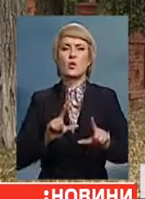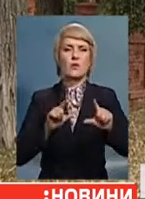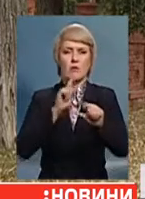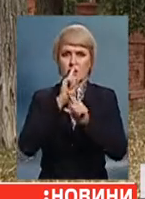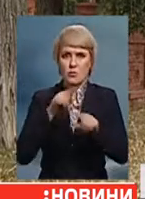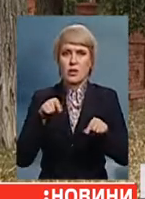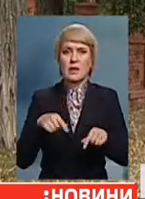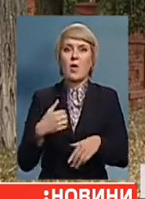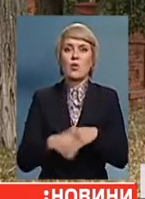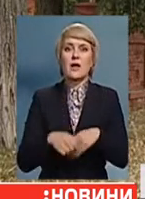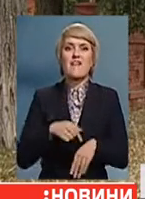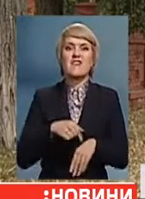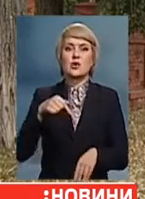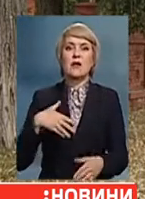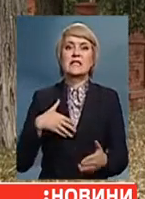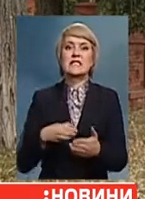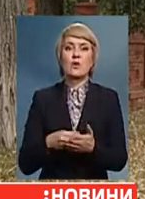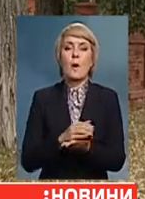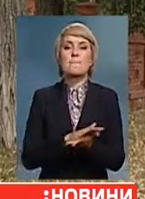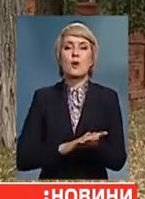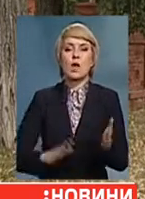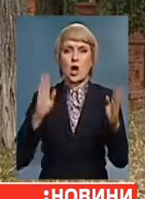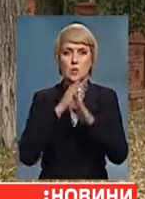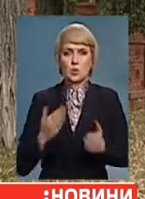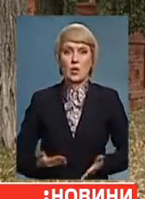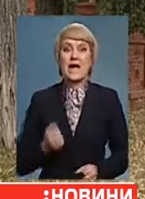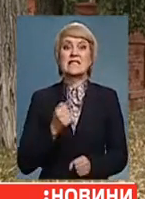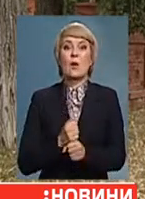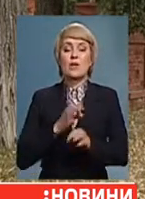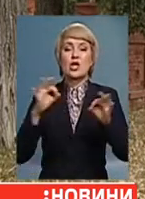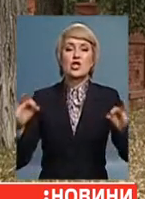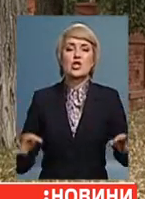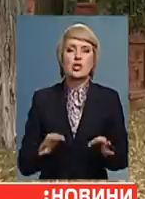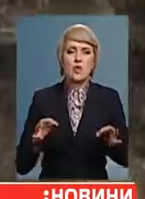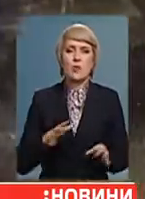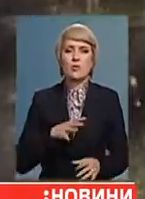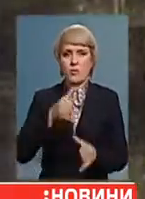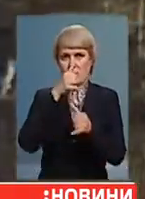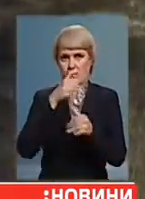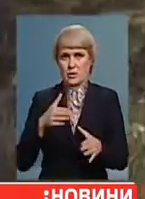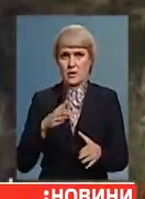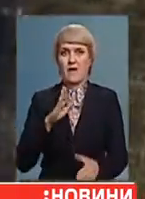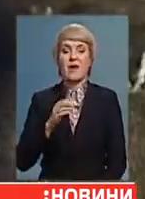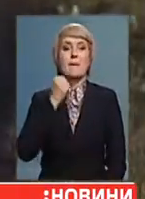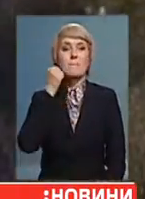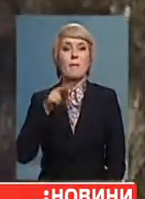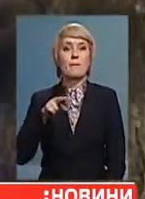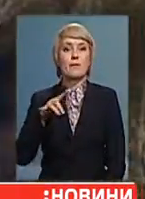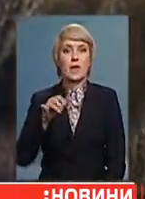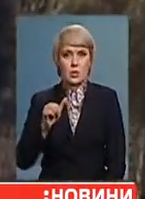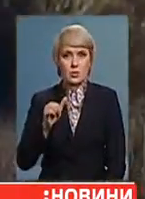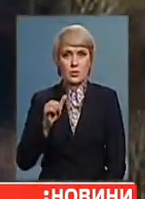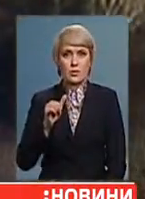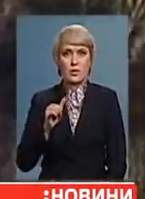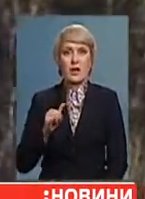там вони вже відчували свою подальшу долю. Але зробити нічого вже було неможливо. У самому Бабиному Яру, обходячи